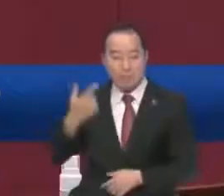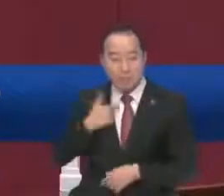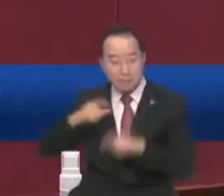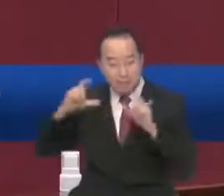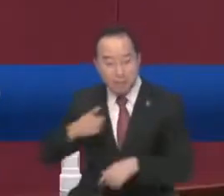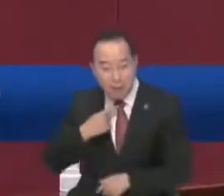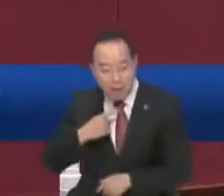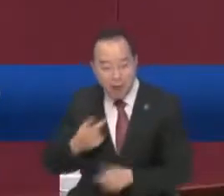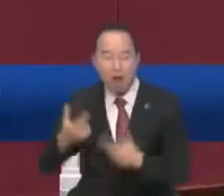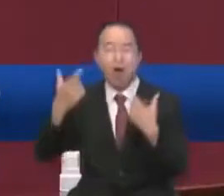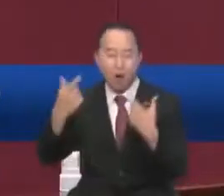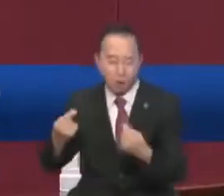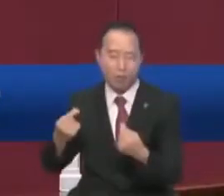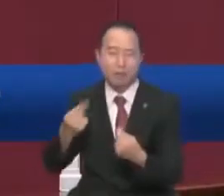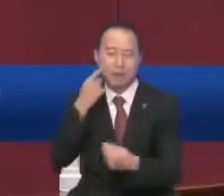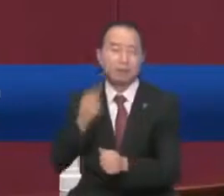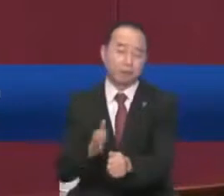따르자는 것입니다.